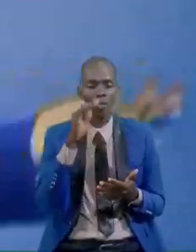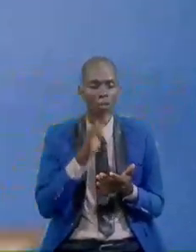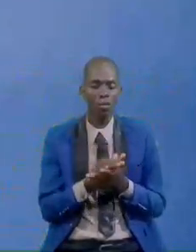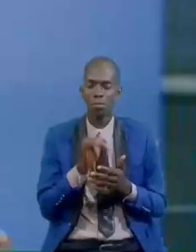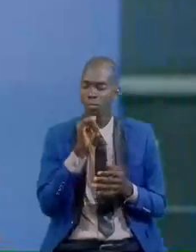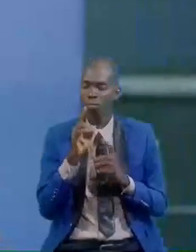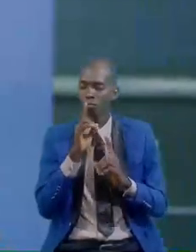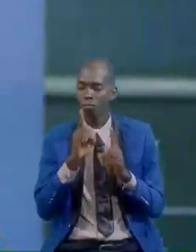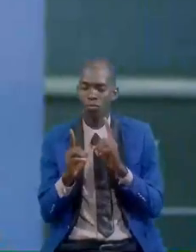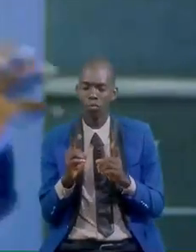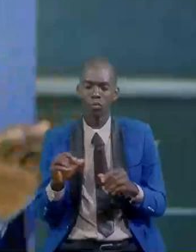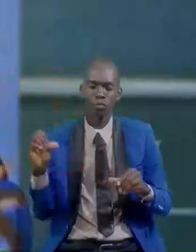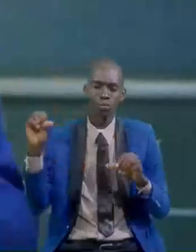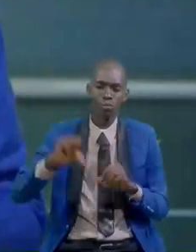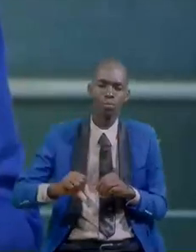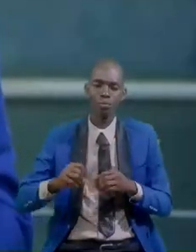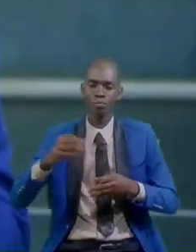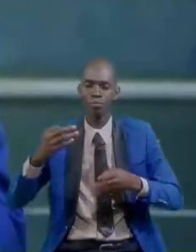lui a pas parlé, ne l'a pas critiqué.